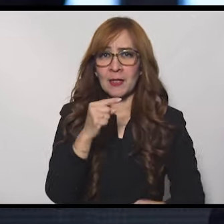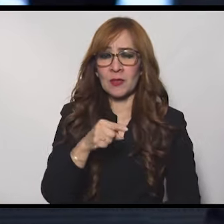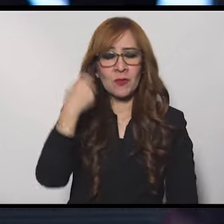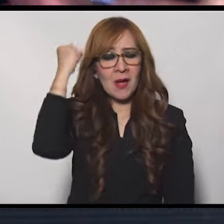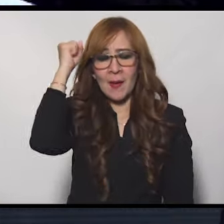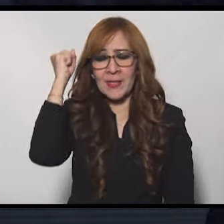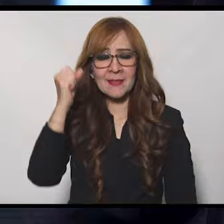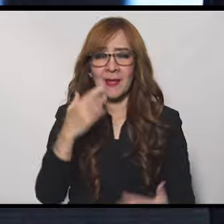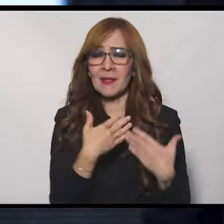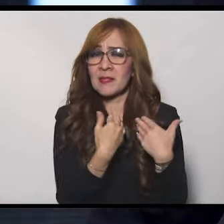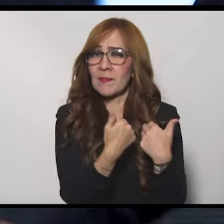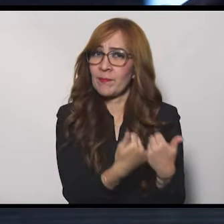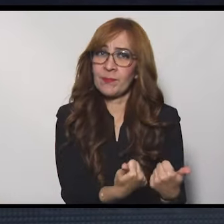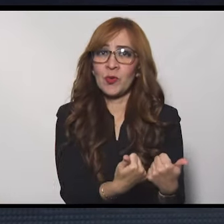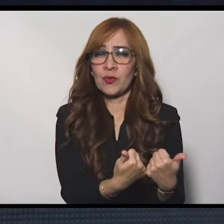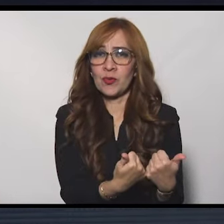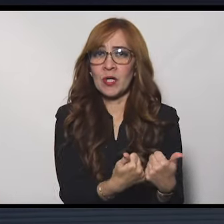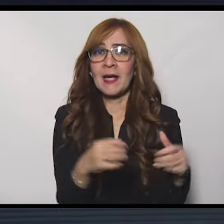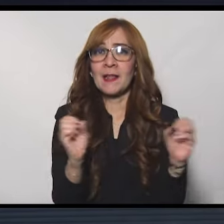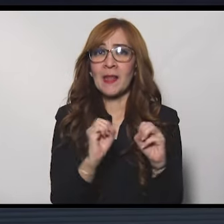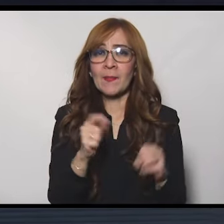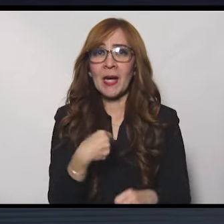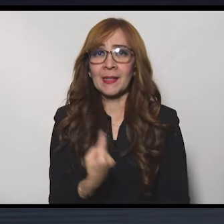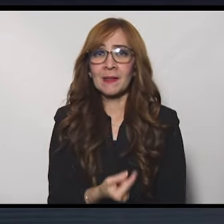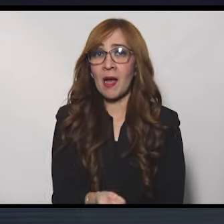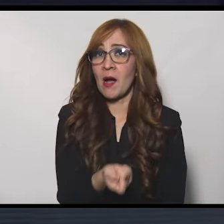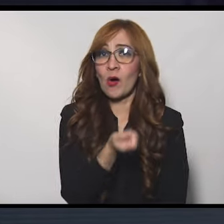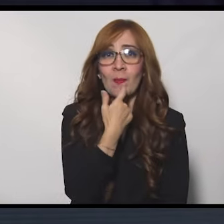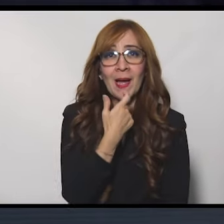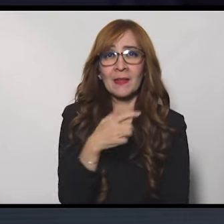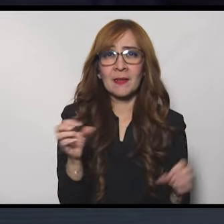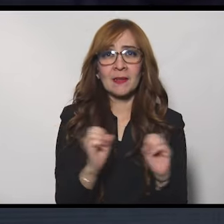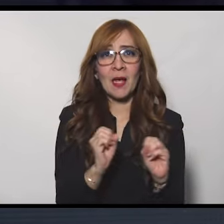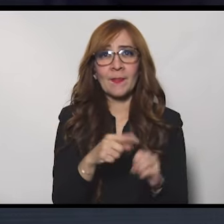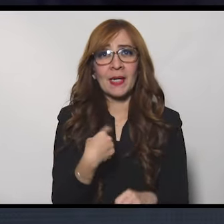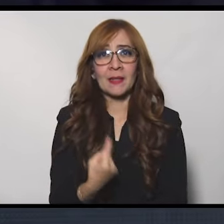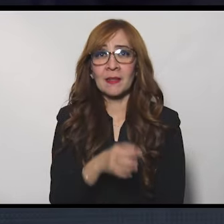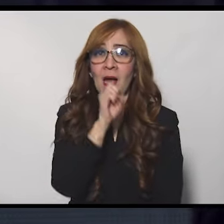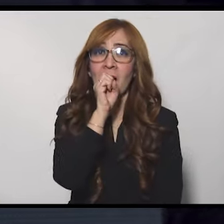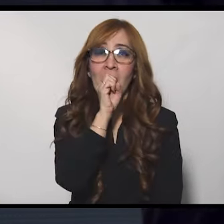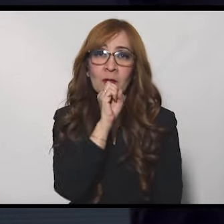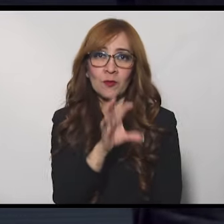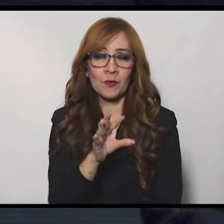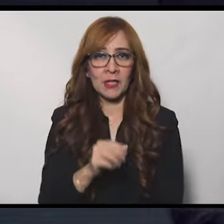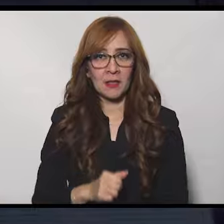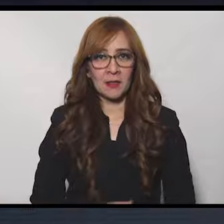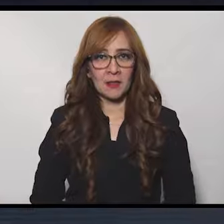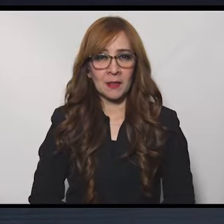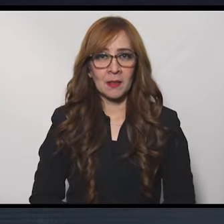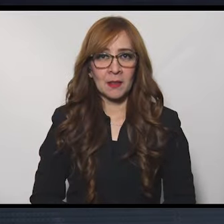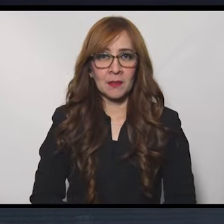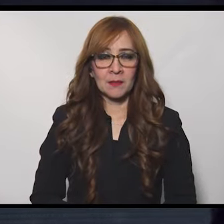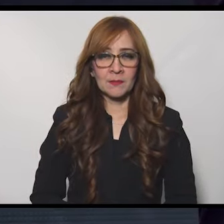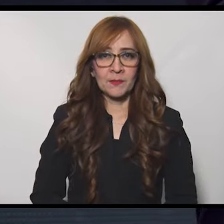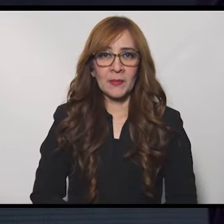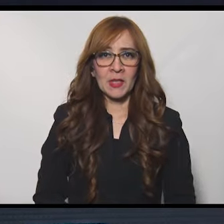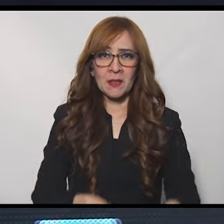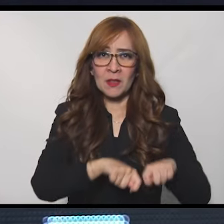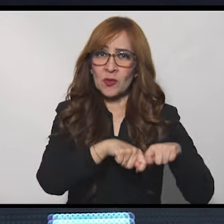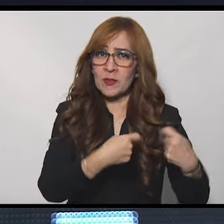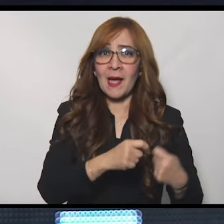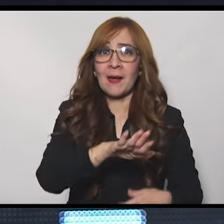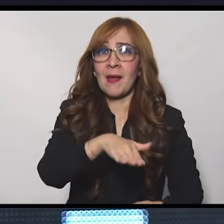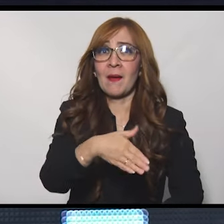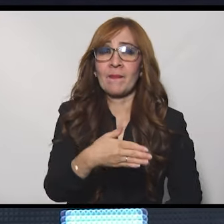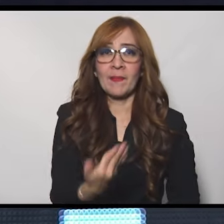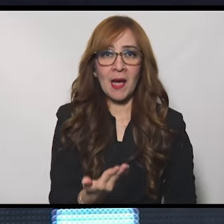gak bisa sembuh begitu aja, tanpa kita obati, tanpa kita akui. What kind of brokenness